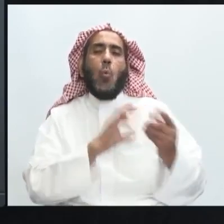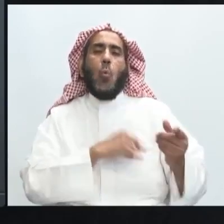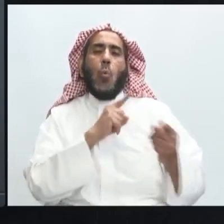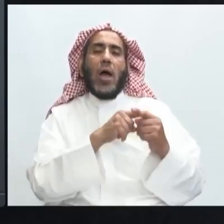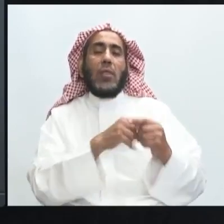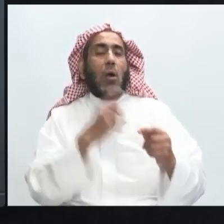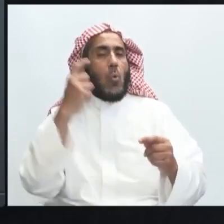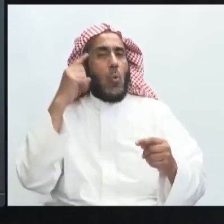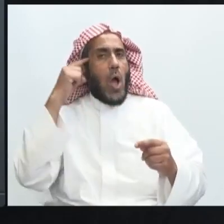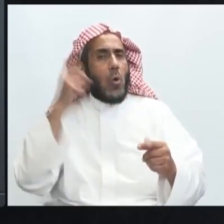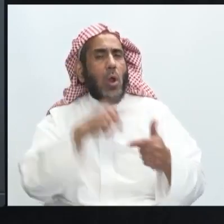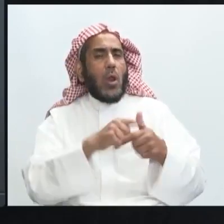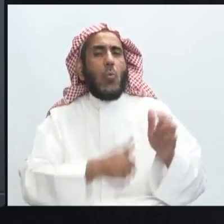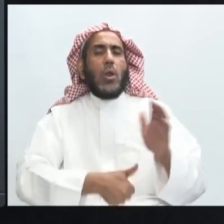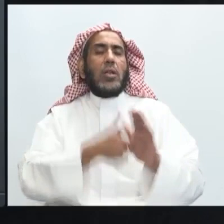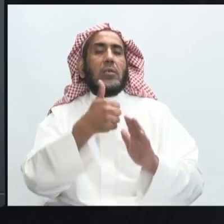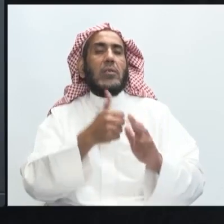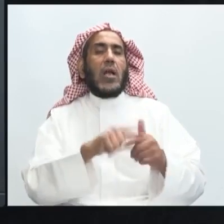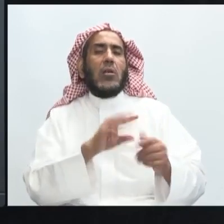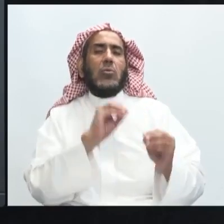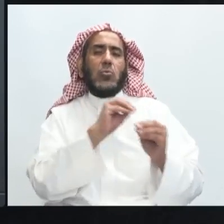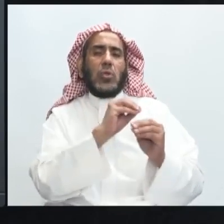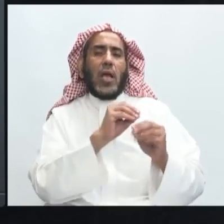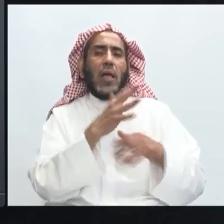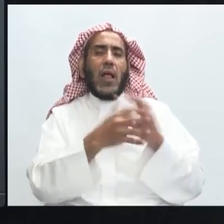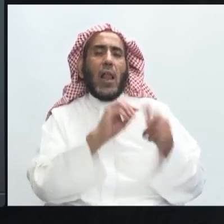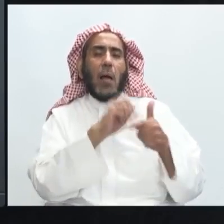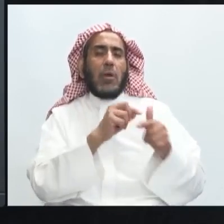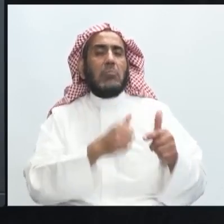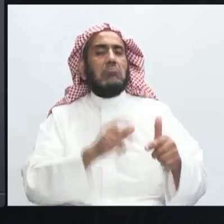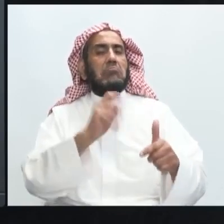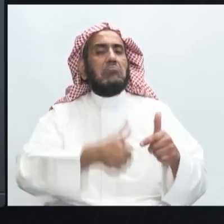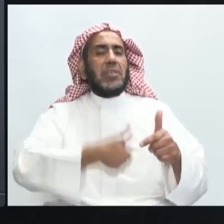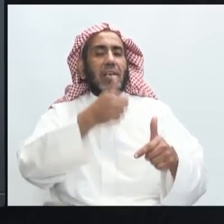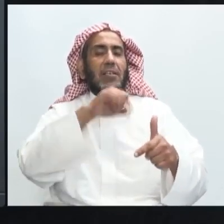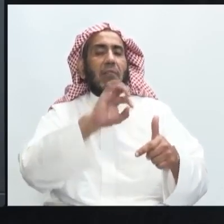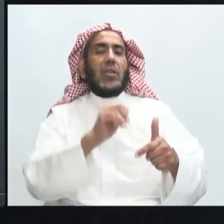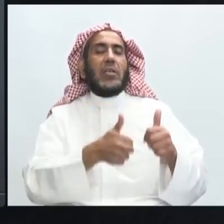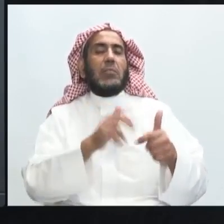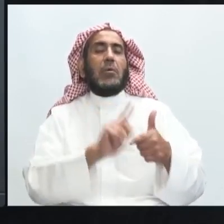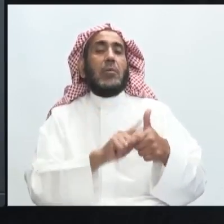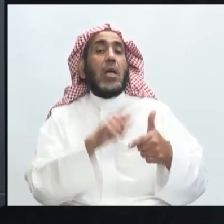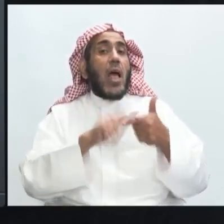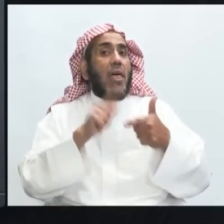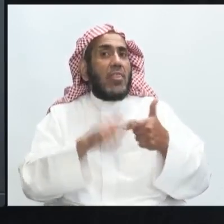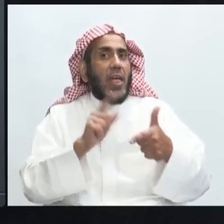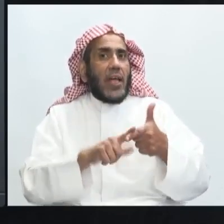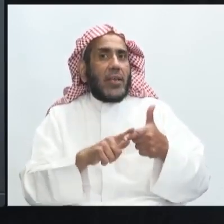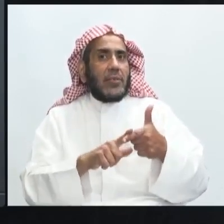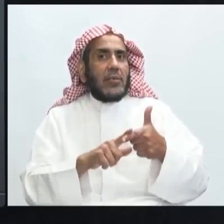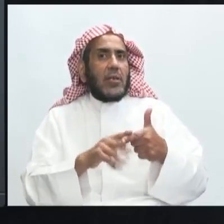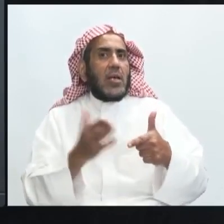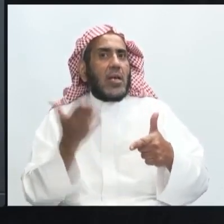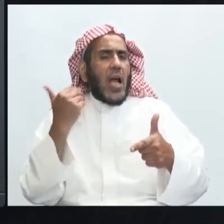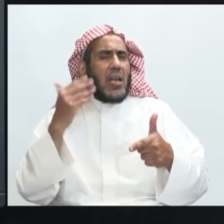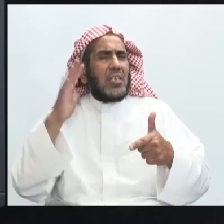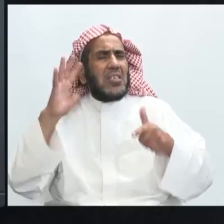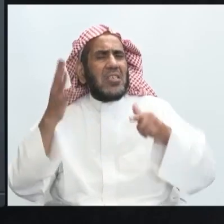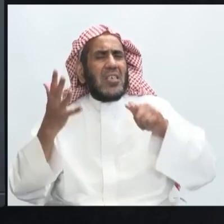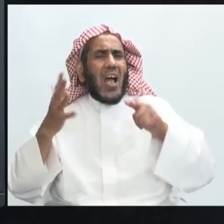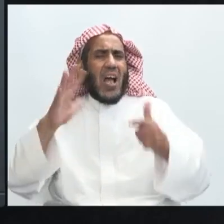ويدرك انه قد نجح لكنك تعطيه هذا الخبر وتقول نجحت فيه الامتحان الثاني كان